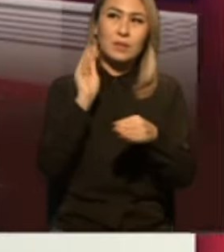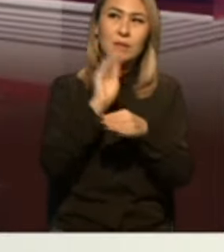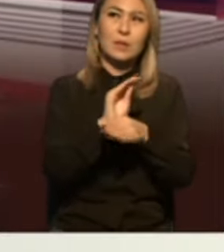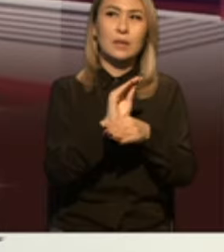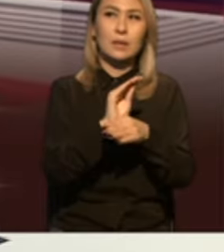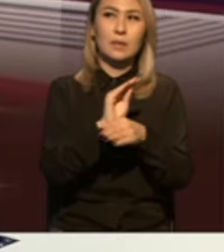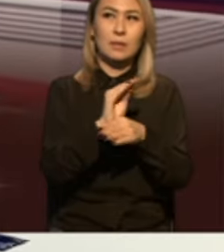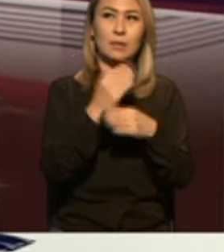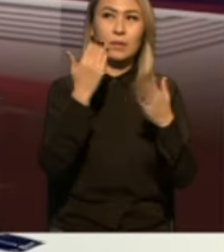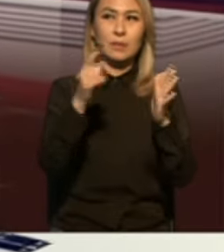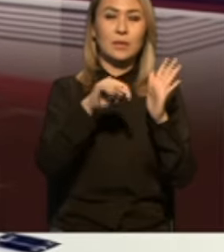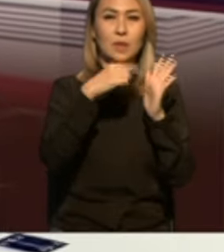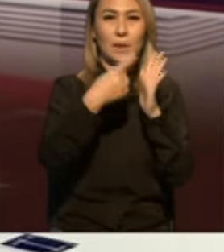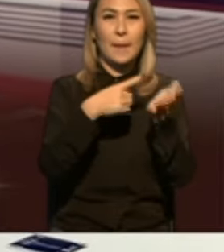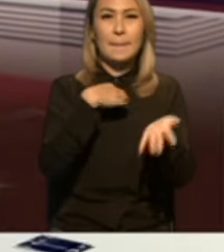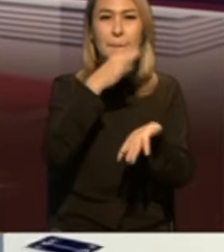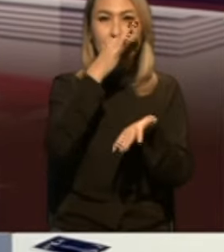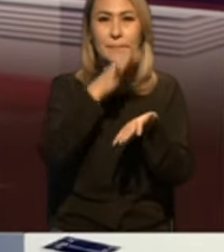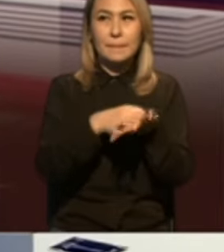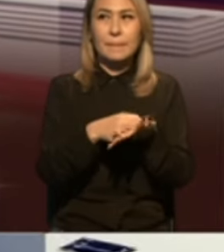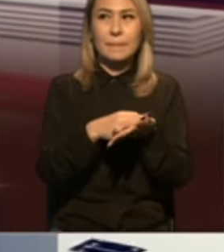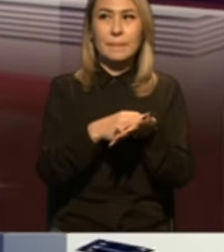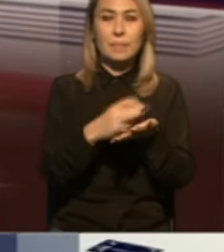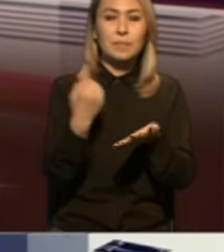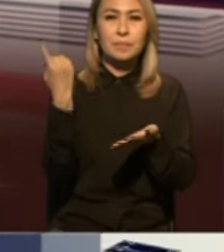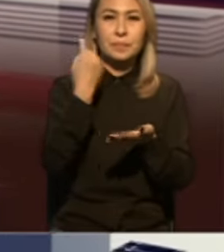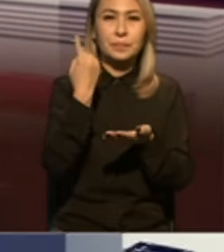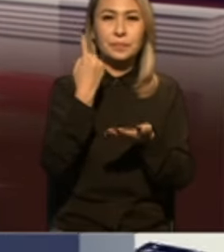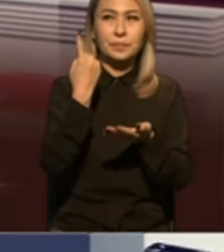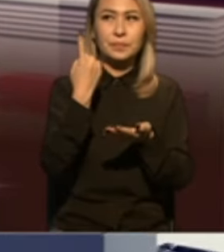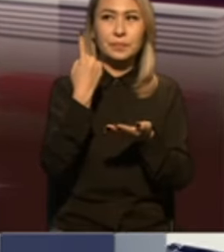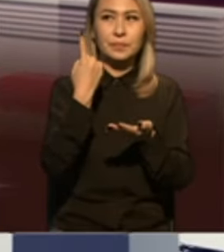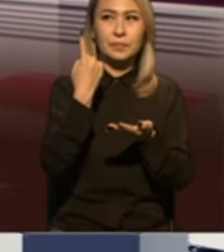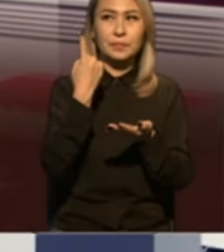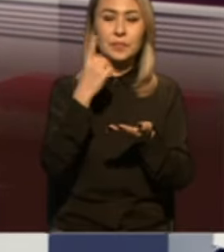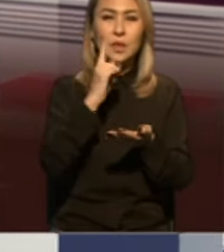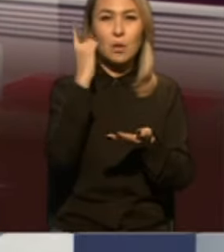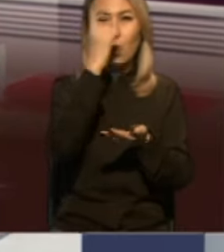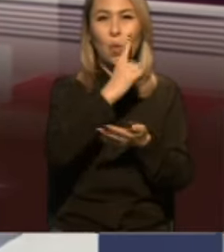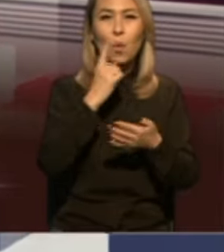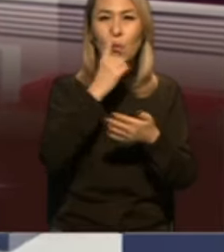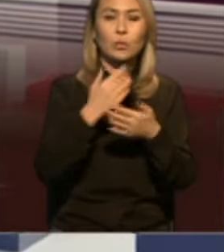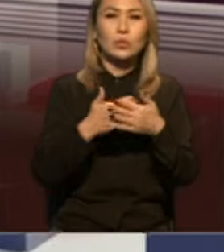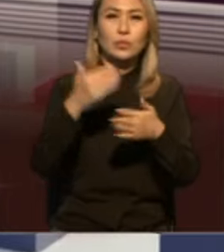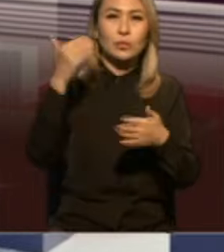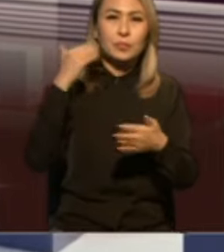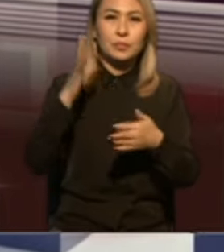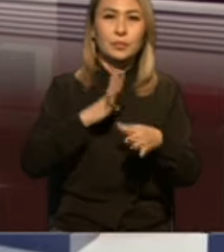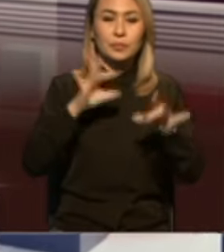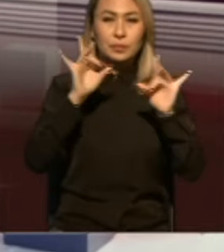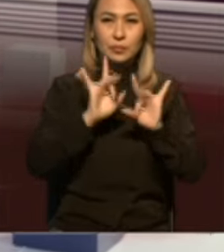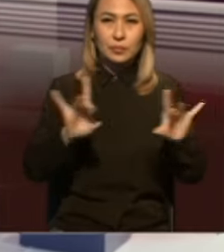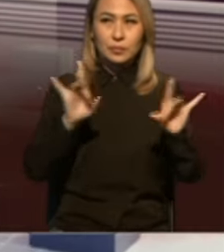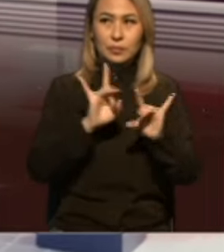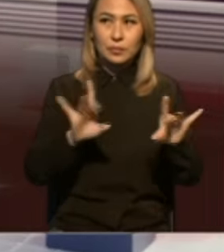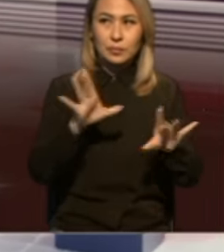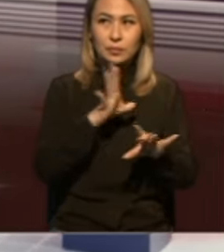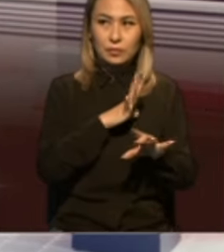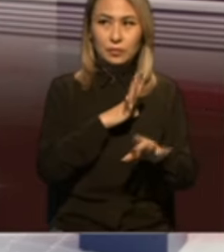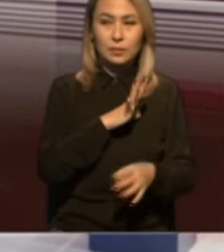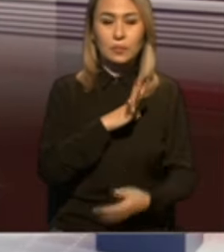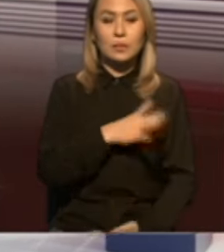жіберейін, сосын сұрағыңызға жауап берейін. Жақсы. Біріншіден, тура бір жыл бұрын, осы жаңа дейін айтылып кетті ғой,